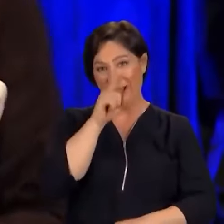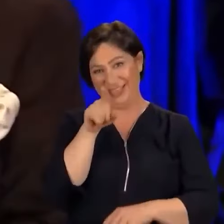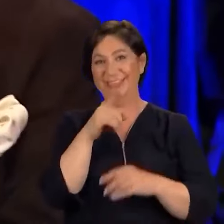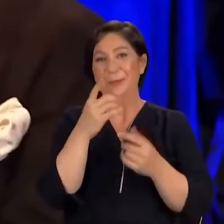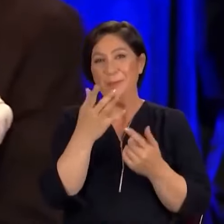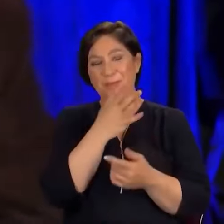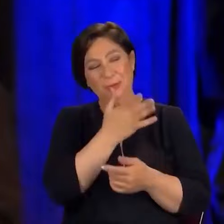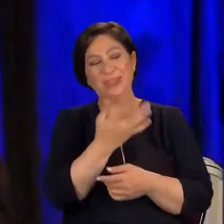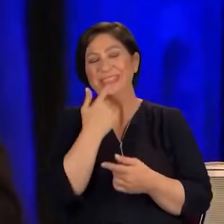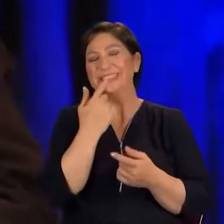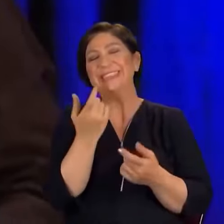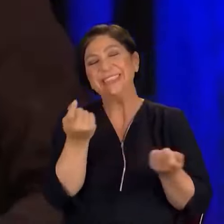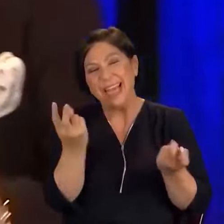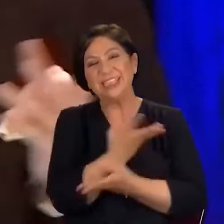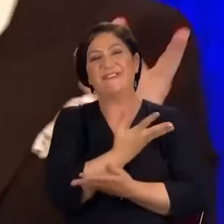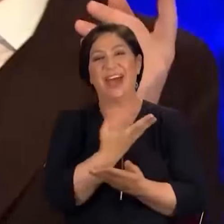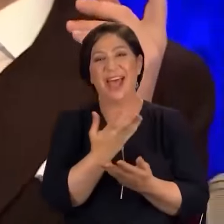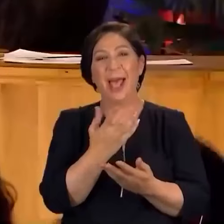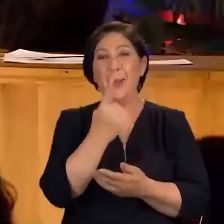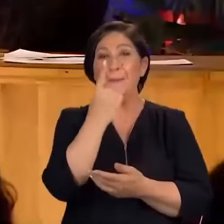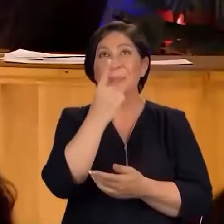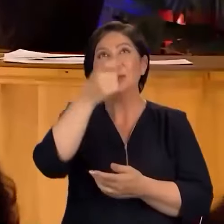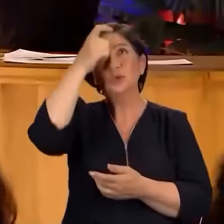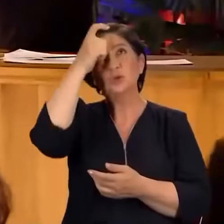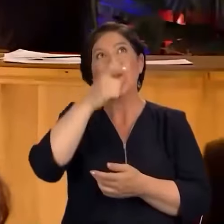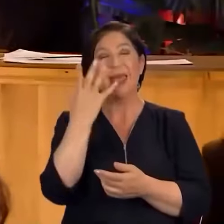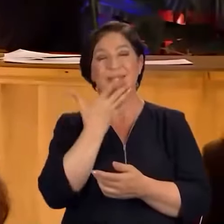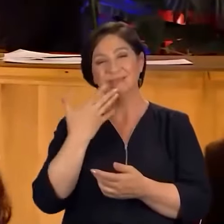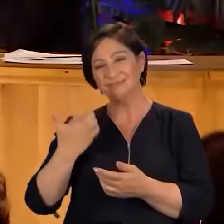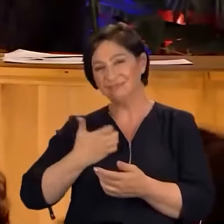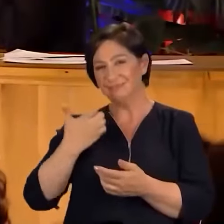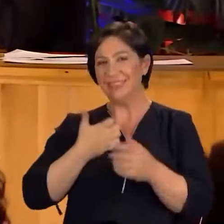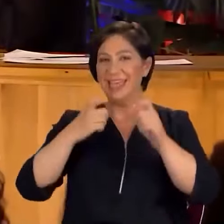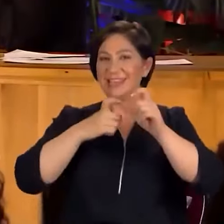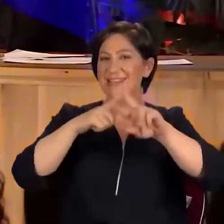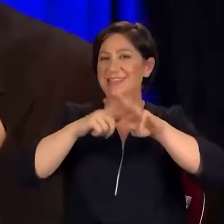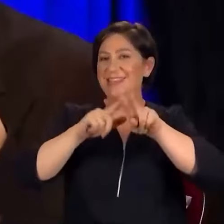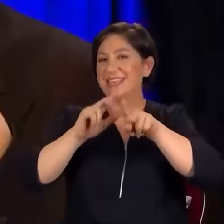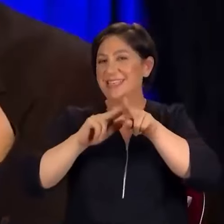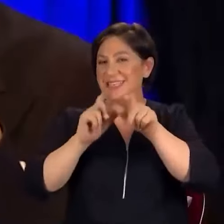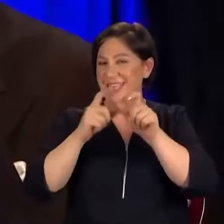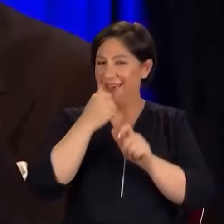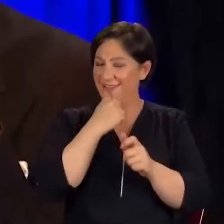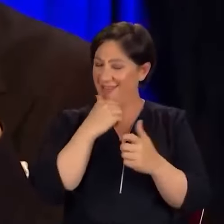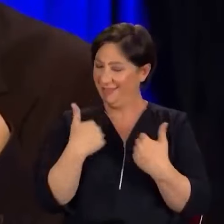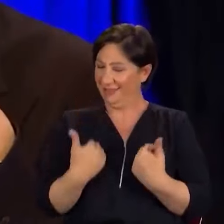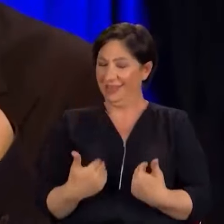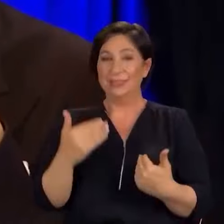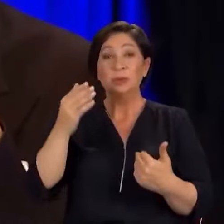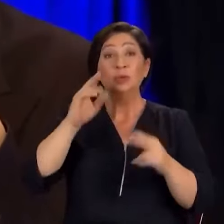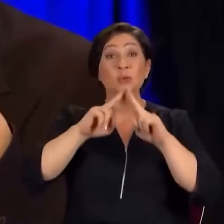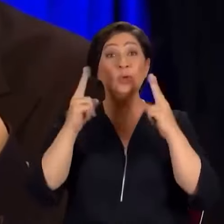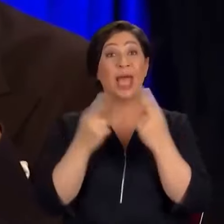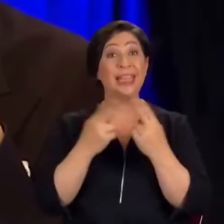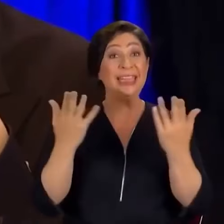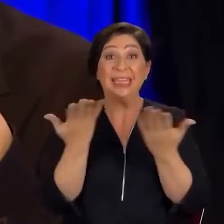biliyorsun ki kaç kere bir kere Türkiye'nin en seksi erkeği, bir kere de nasıl olduysa dünyanın